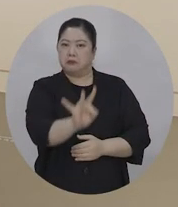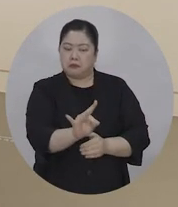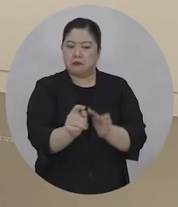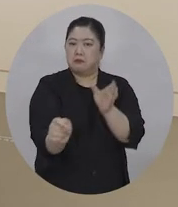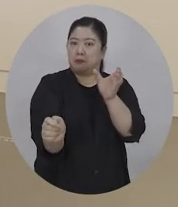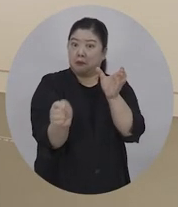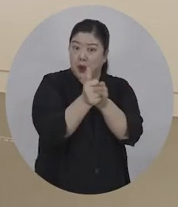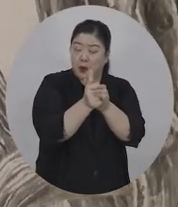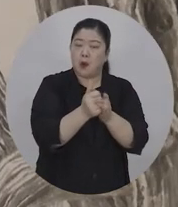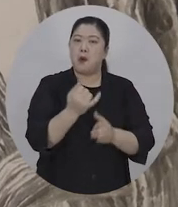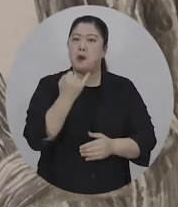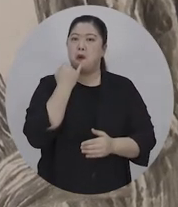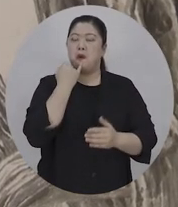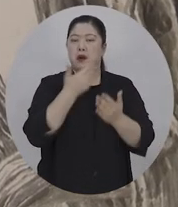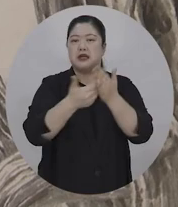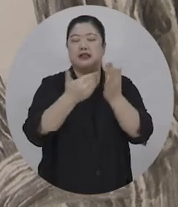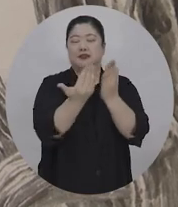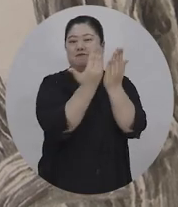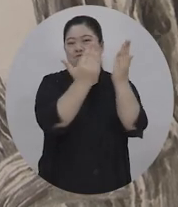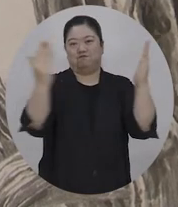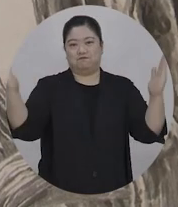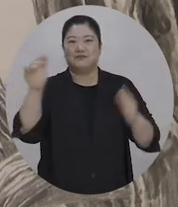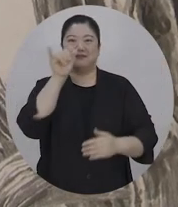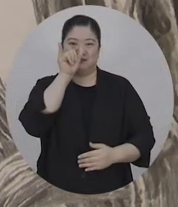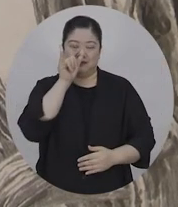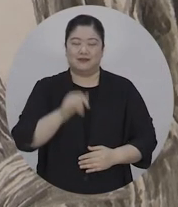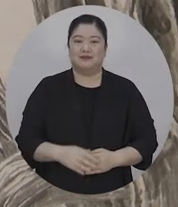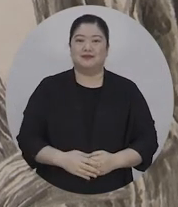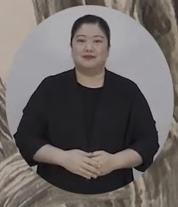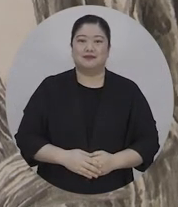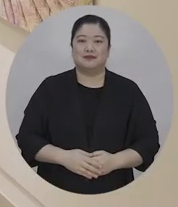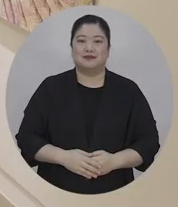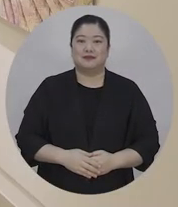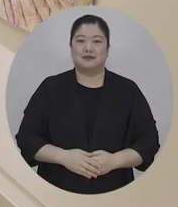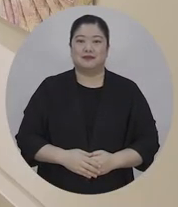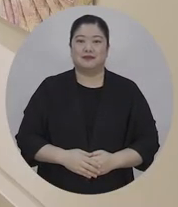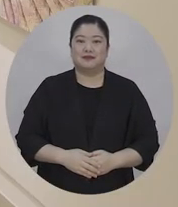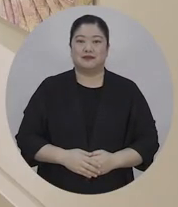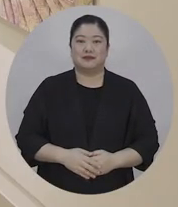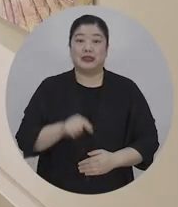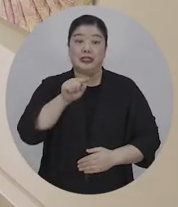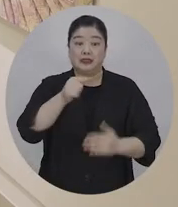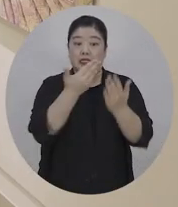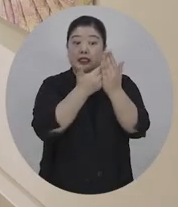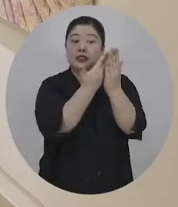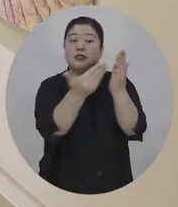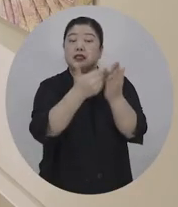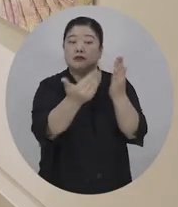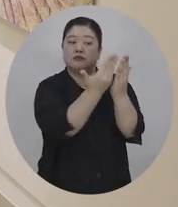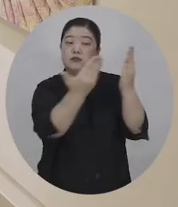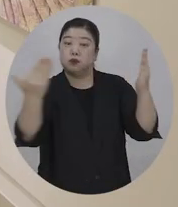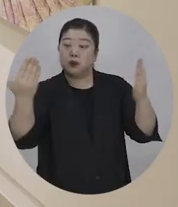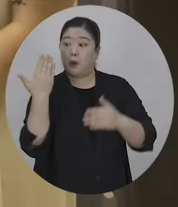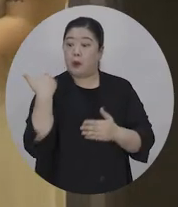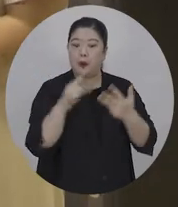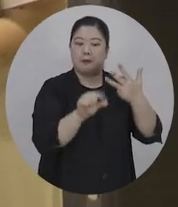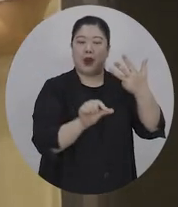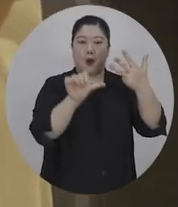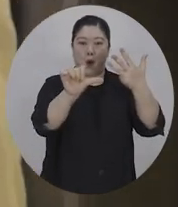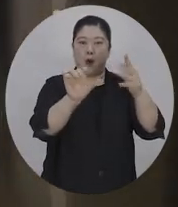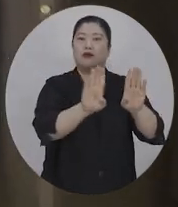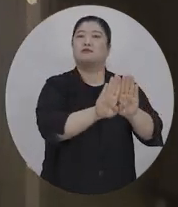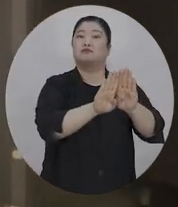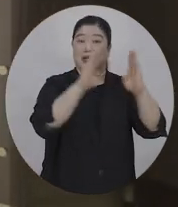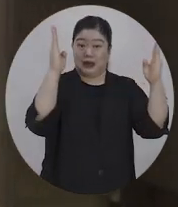자신만의 독창적이고 실험적인 작품 세계를 보여주고 있습니다 한편 이번 공모전은 지난 5일